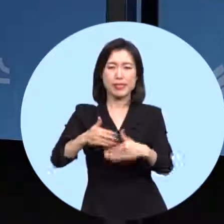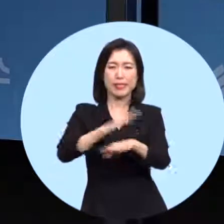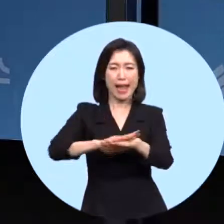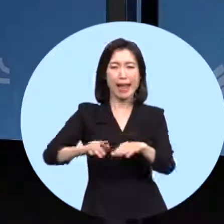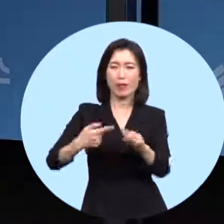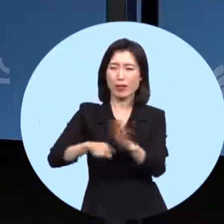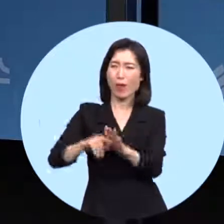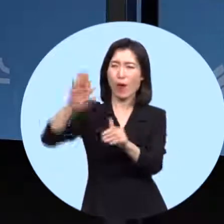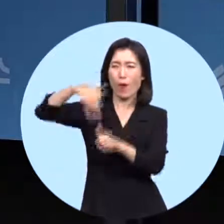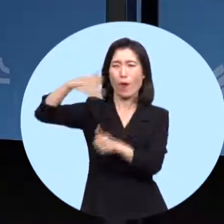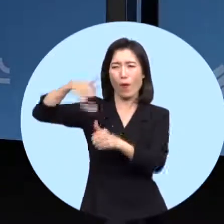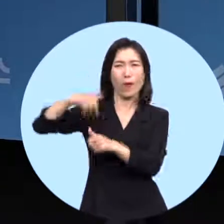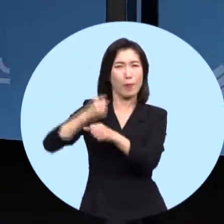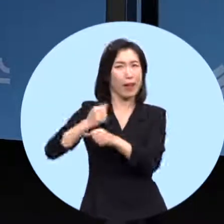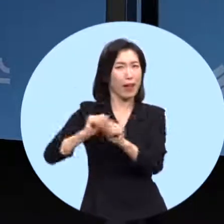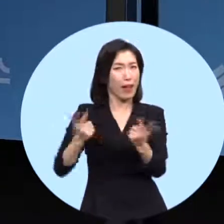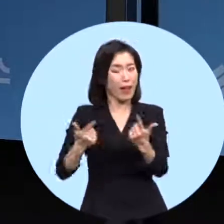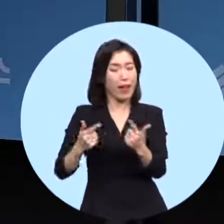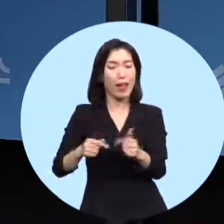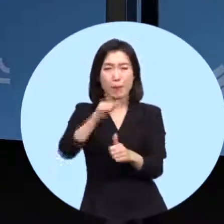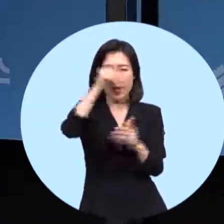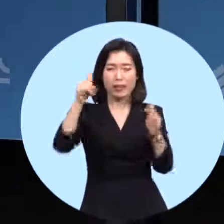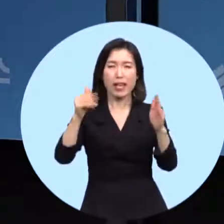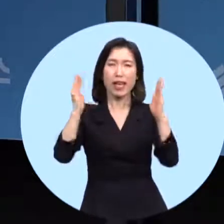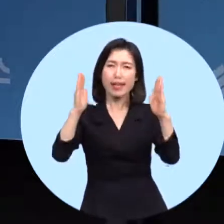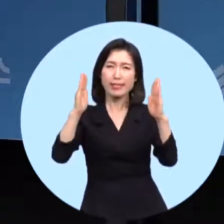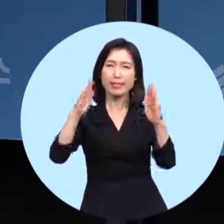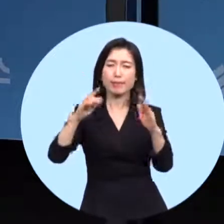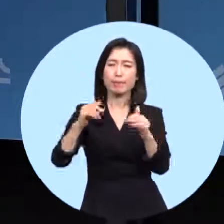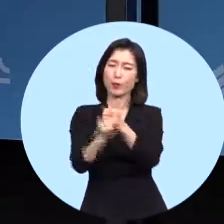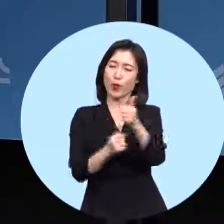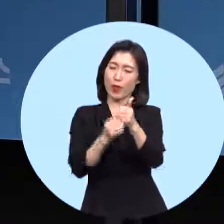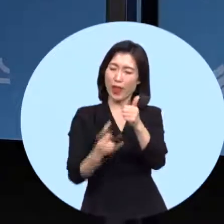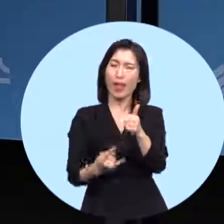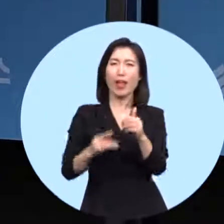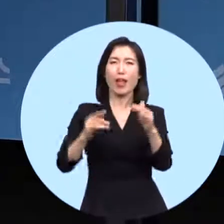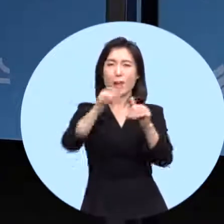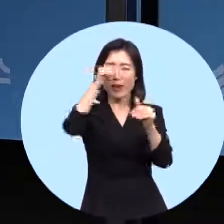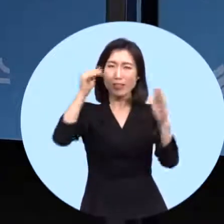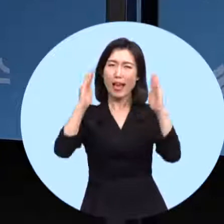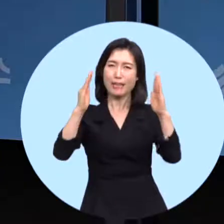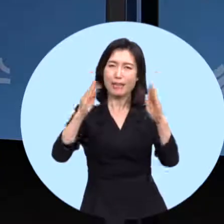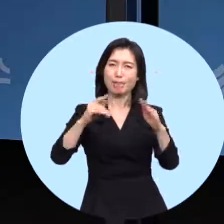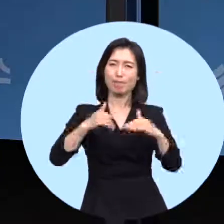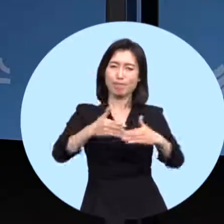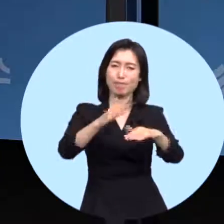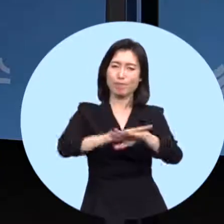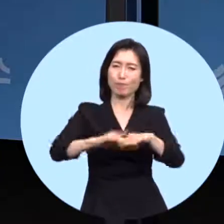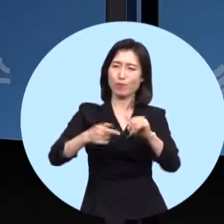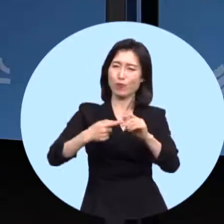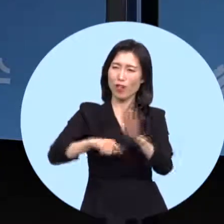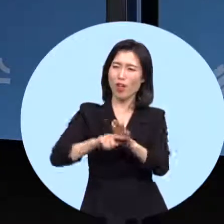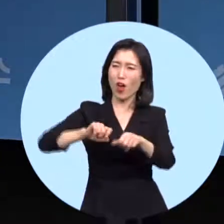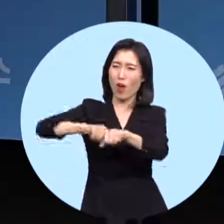아닌가? 평생학습 도시 협의회 구성을 위해서 구색 맞추기는